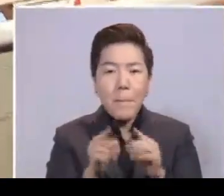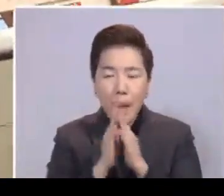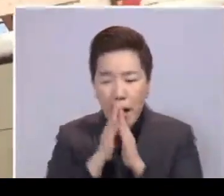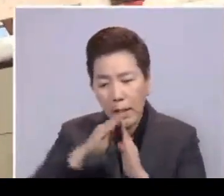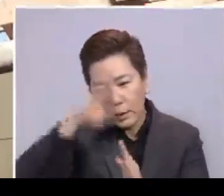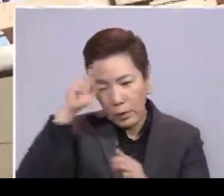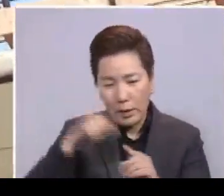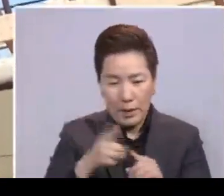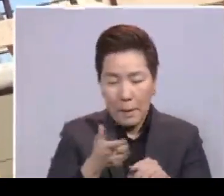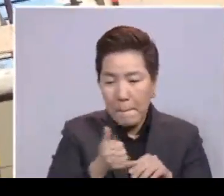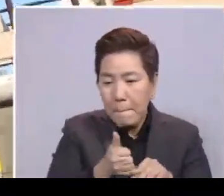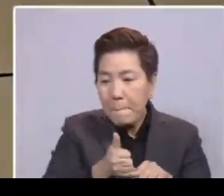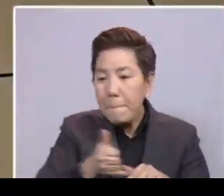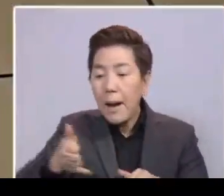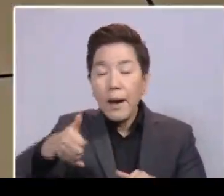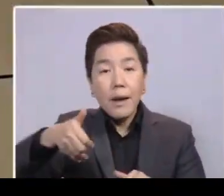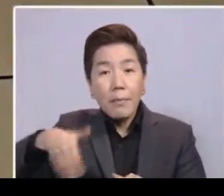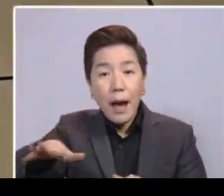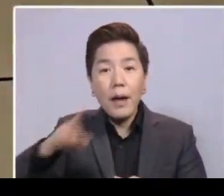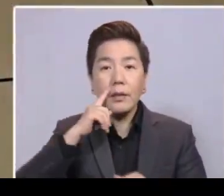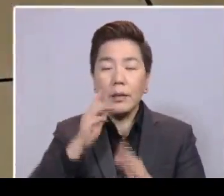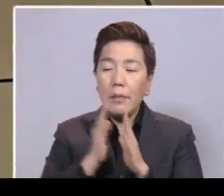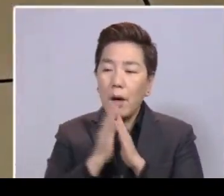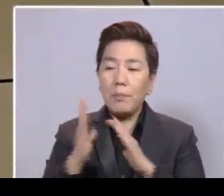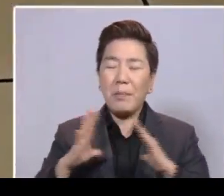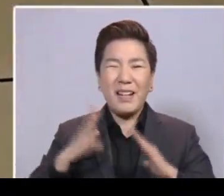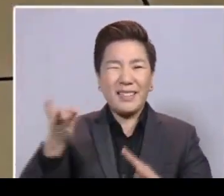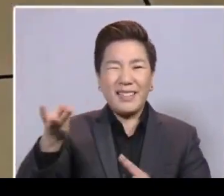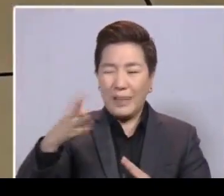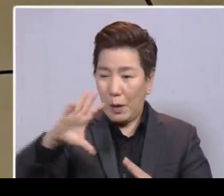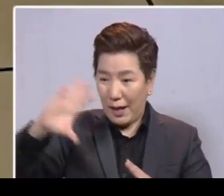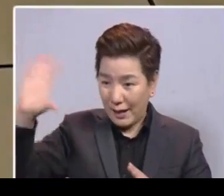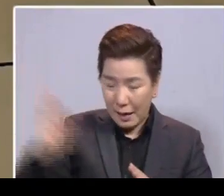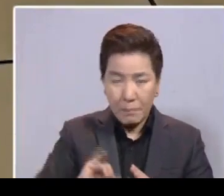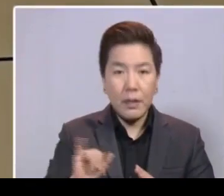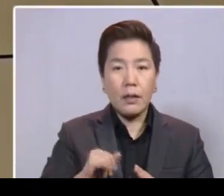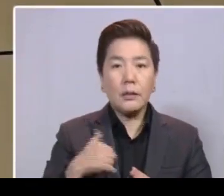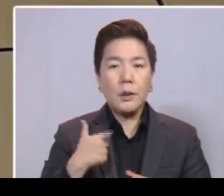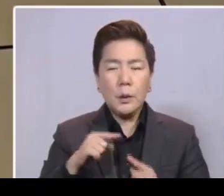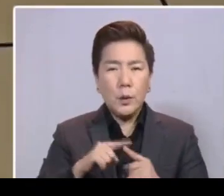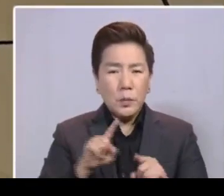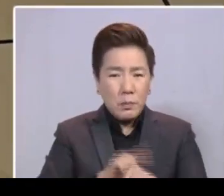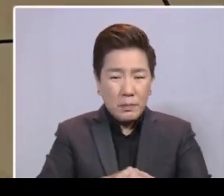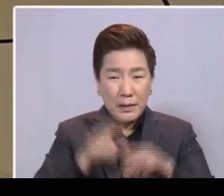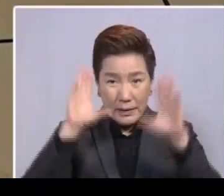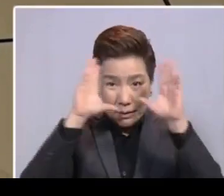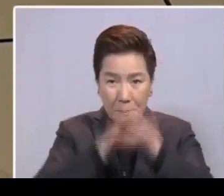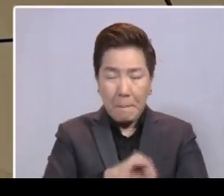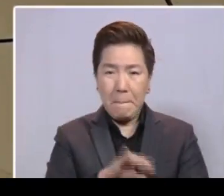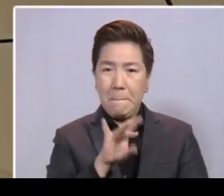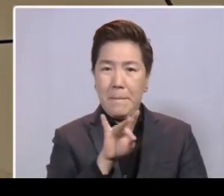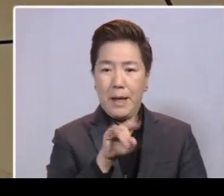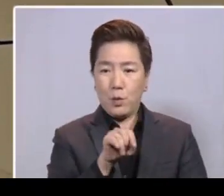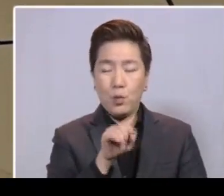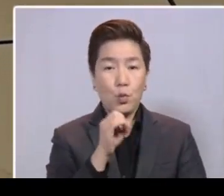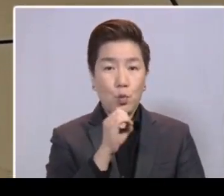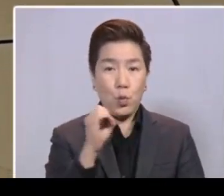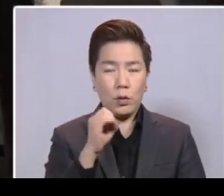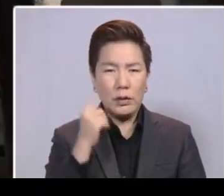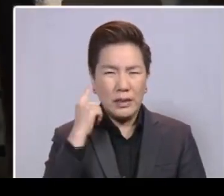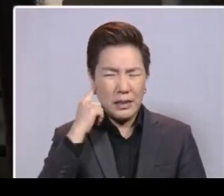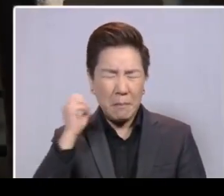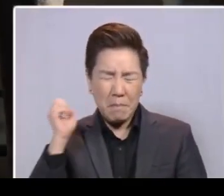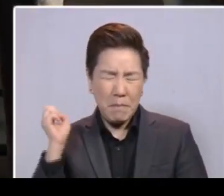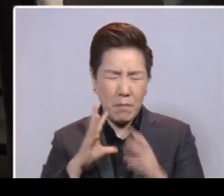อุปชาที่วัดสามพระยาจากนั้นก็มีการสรงน้ำก็พักผ่อนเล็กน้อยก่อนที่ช่วงประมาณ 2ทุ่มคุณเหนื่อยแน่จะได้ยิน